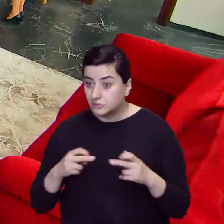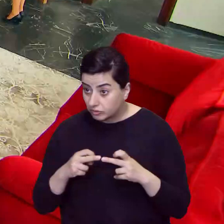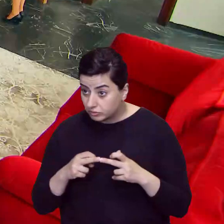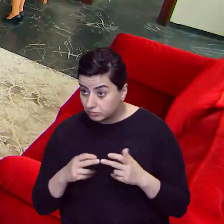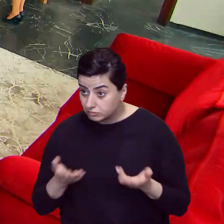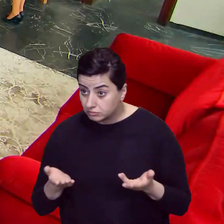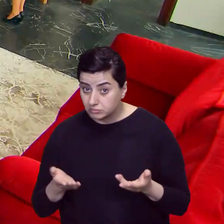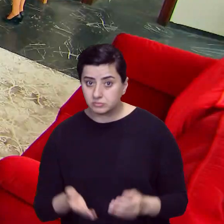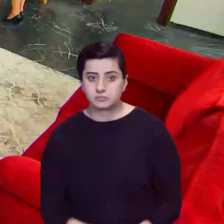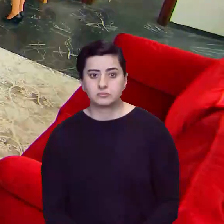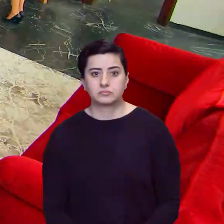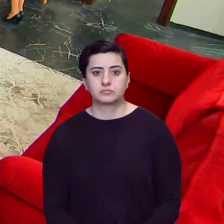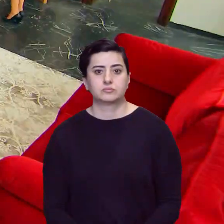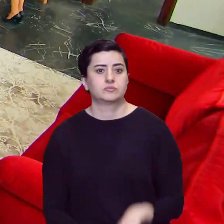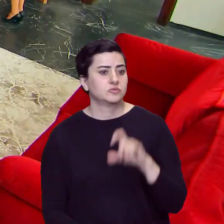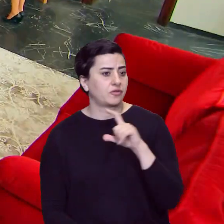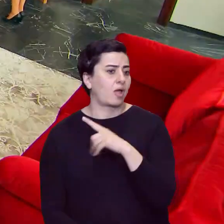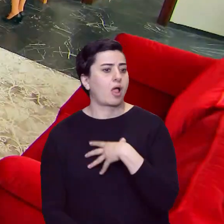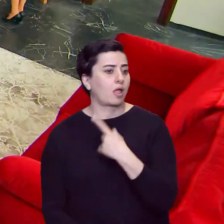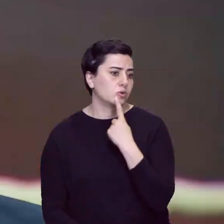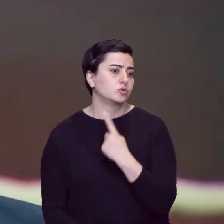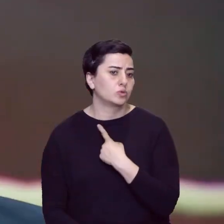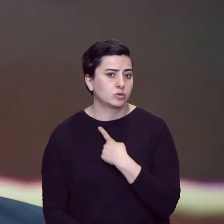mı? Cevriyal'a söyledi.